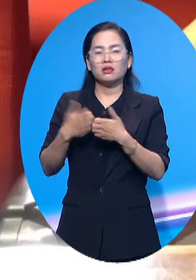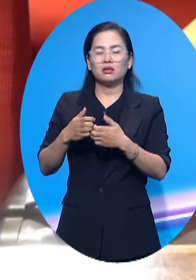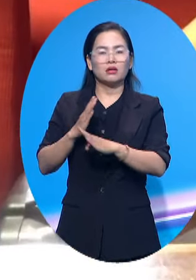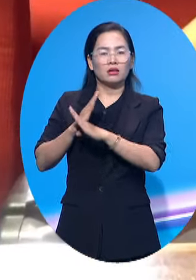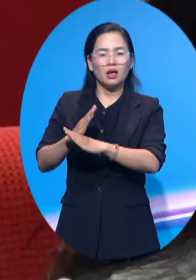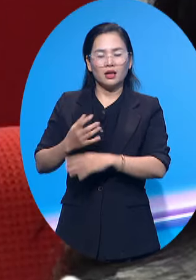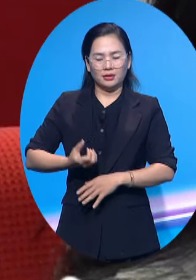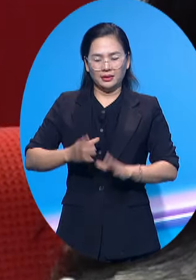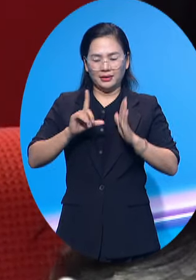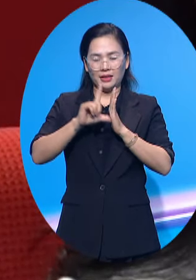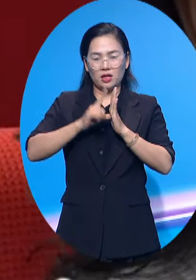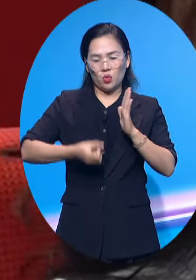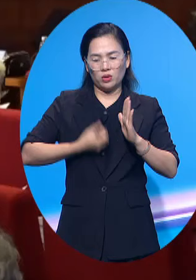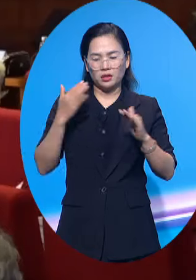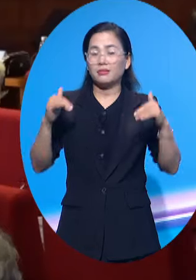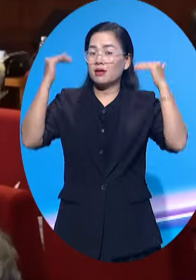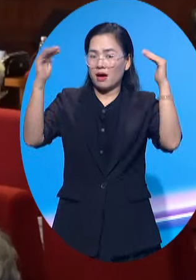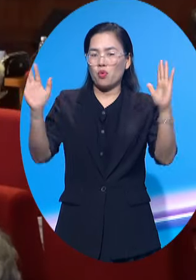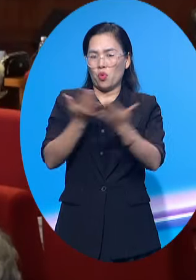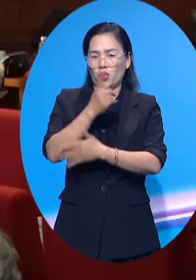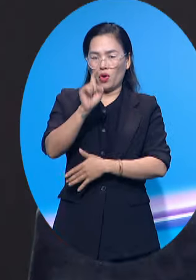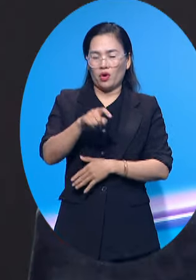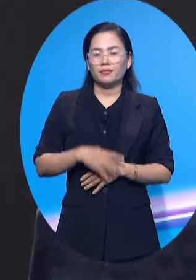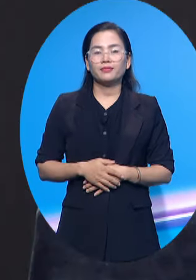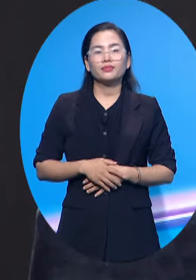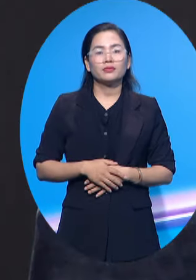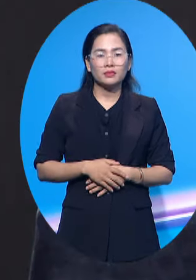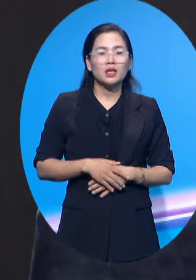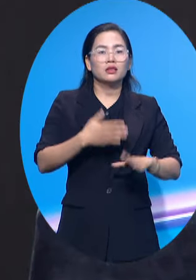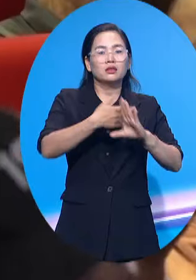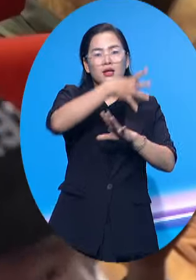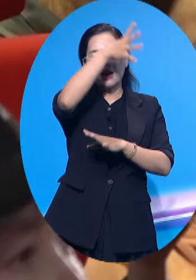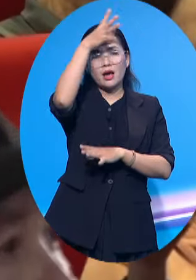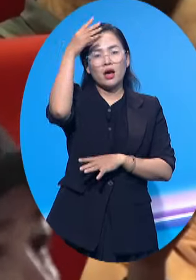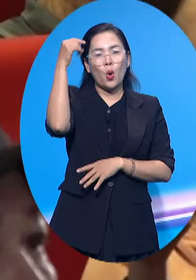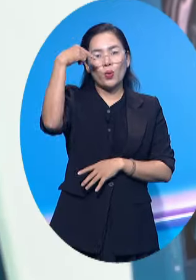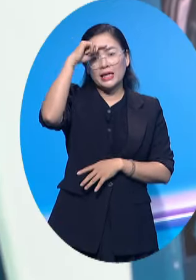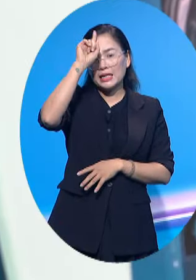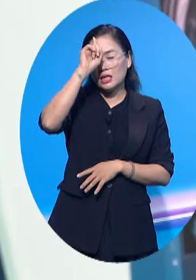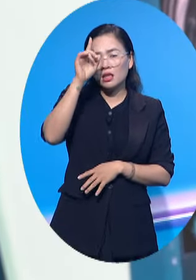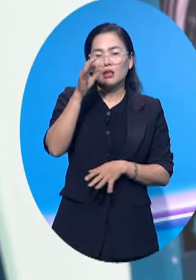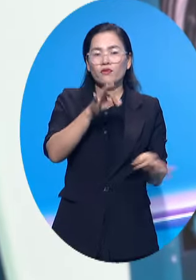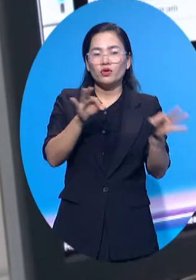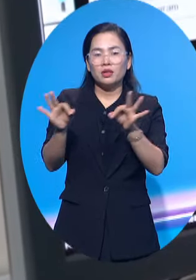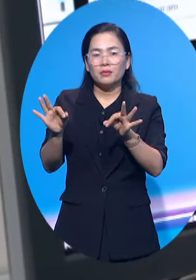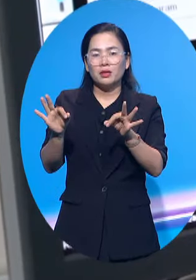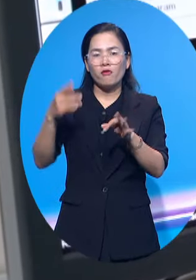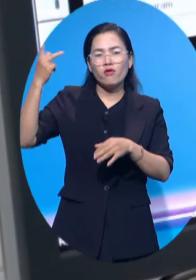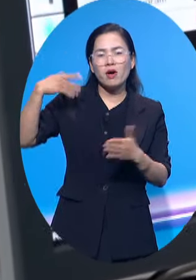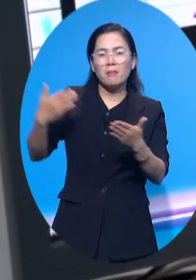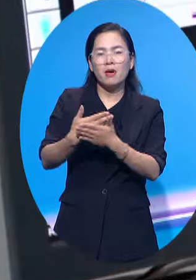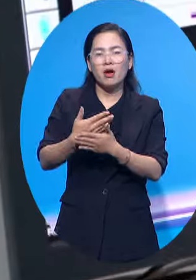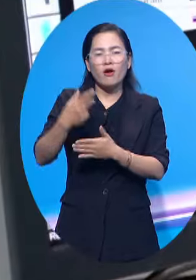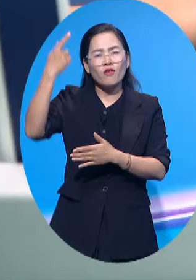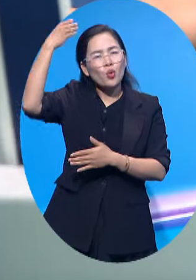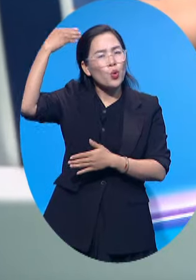chất lượng cuộc sống của người bệnh. Tại Việt Nam và Bệnh viện Đại học Y Dược TP.HCM đã ứng dụng phương pháp phẫu thuật kích thích não sâu, một trong